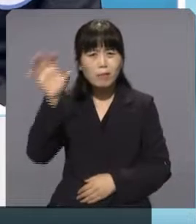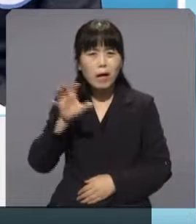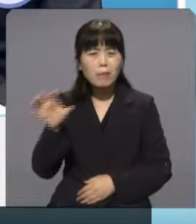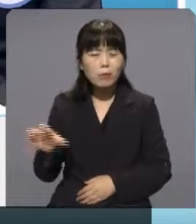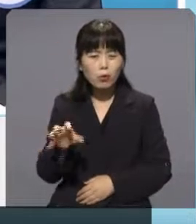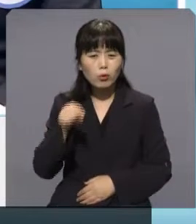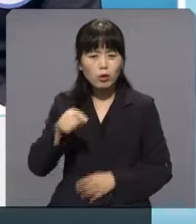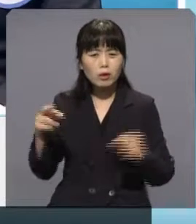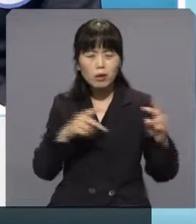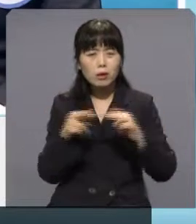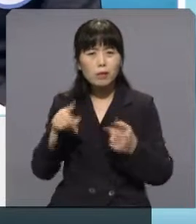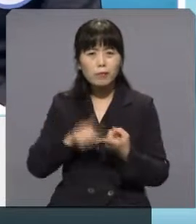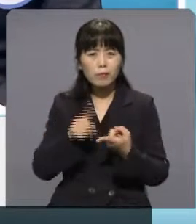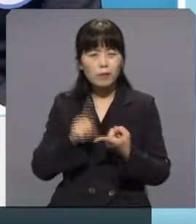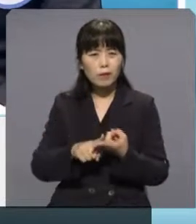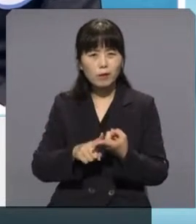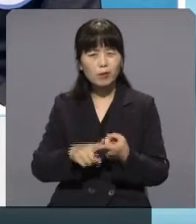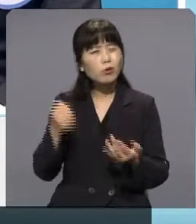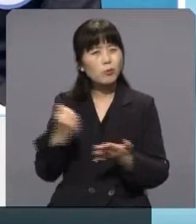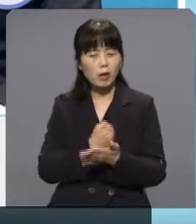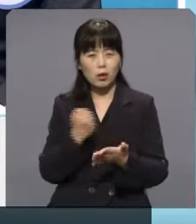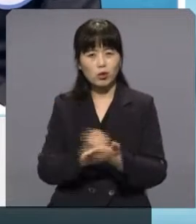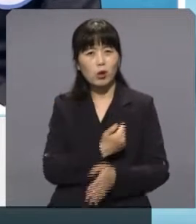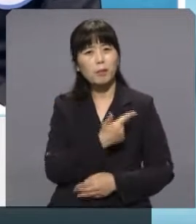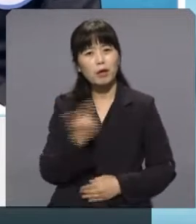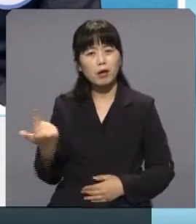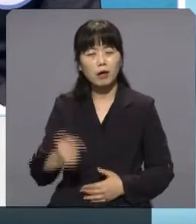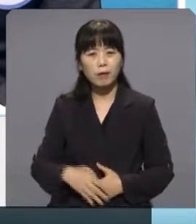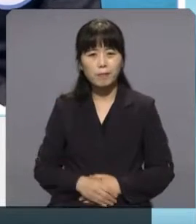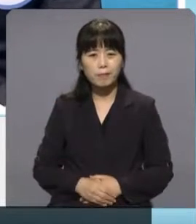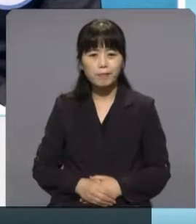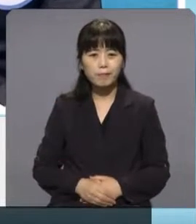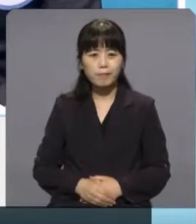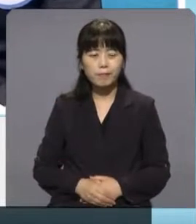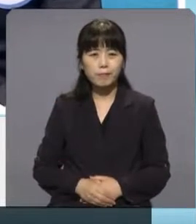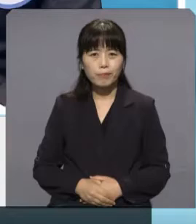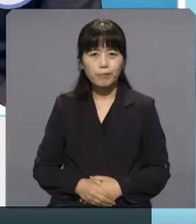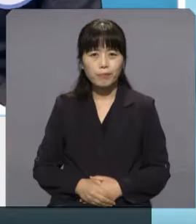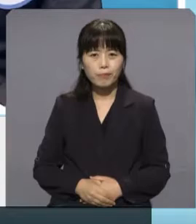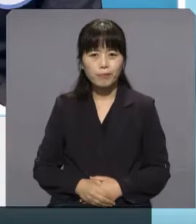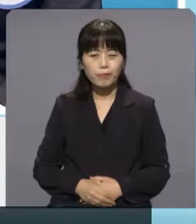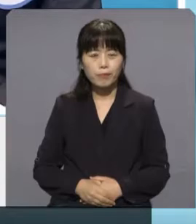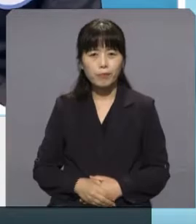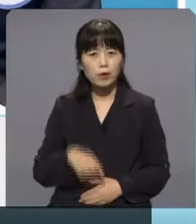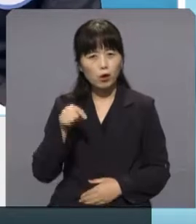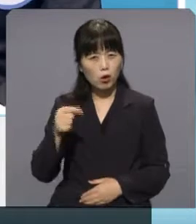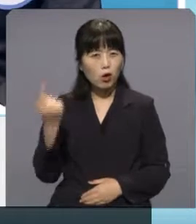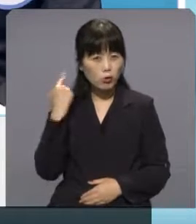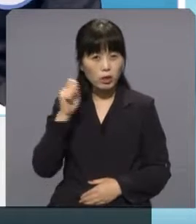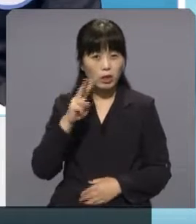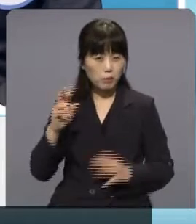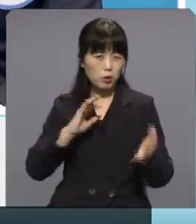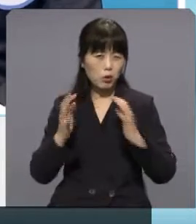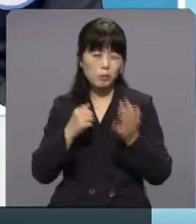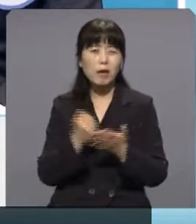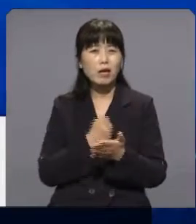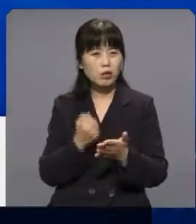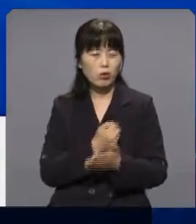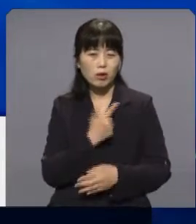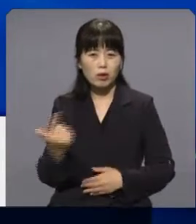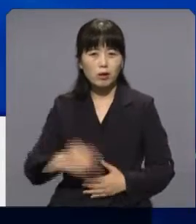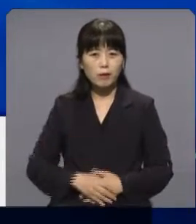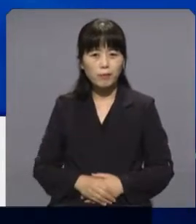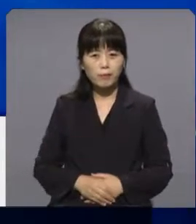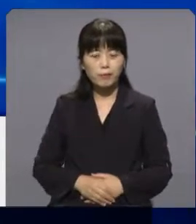하느냐. 그 부분에서 굉장히 좀 아쉬웠던 그런 TV 토론이었습니다. 예, 이종훈 평론가님